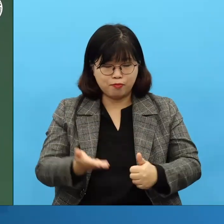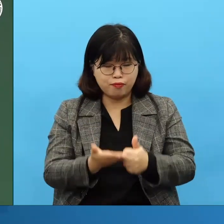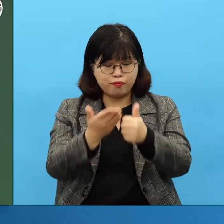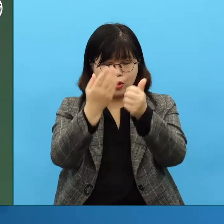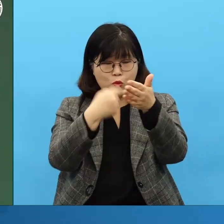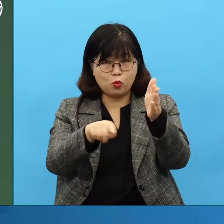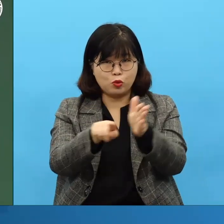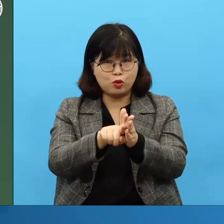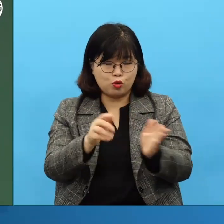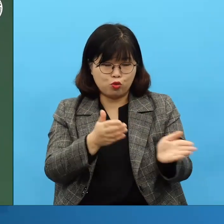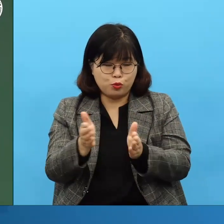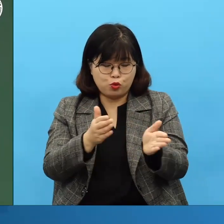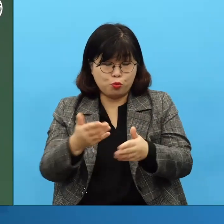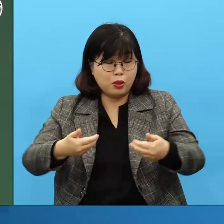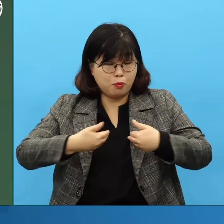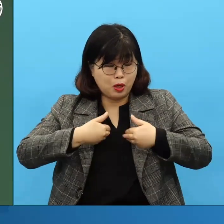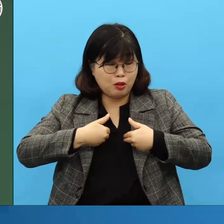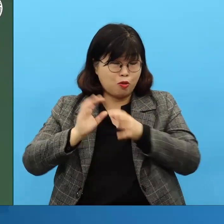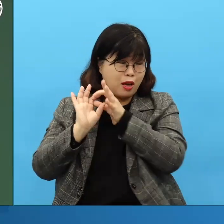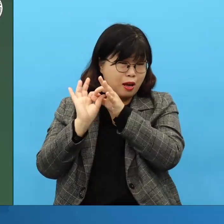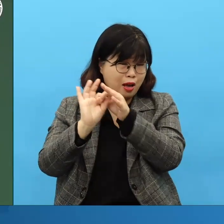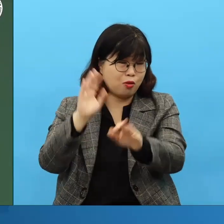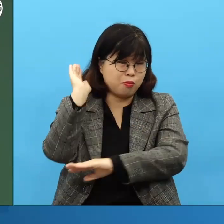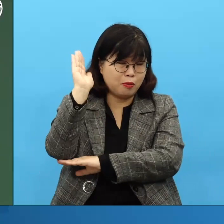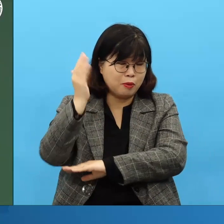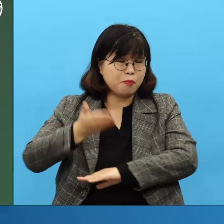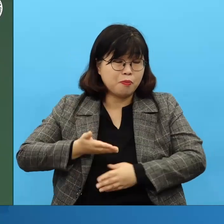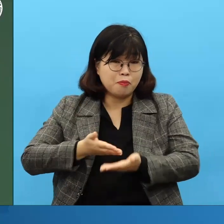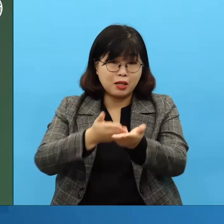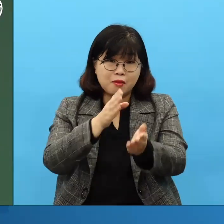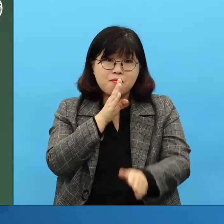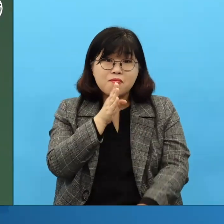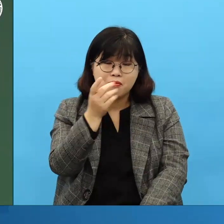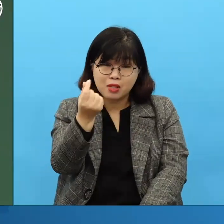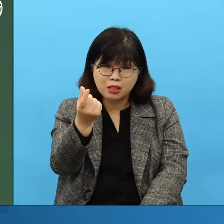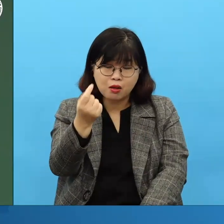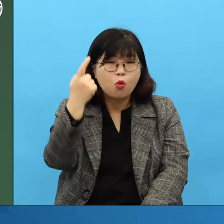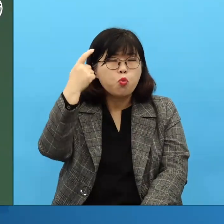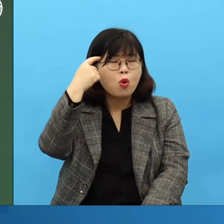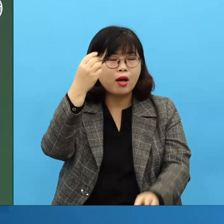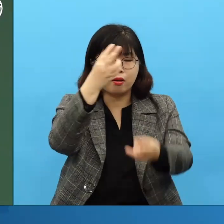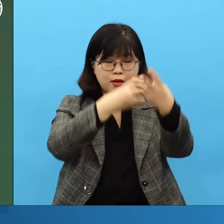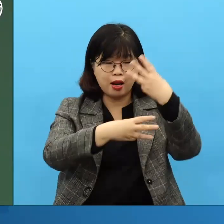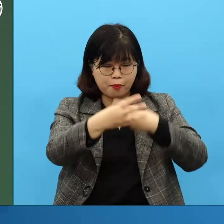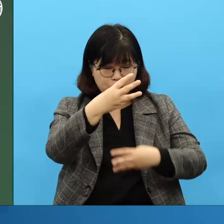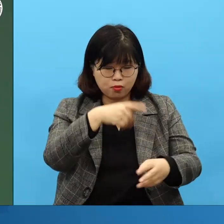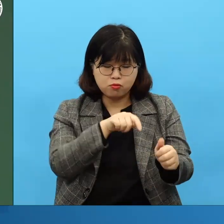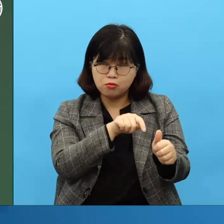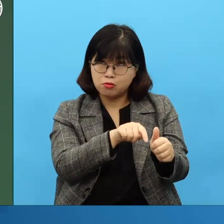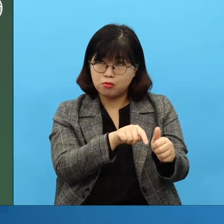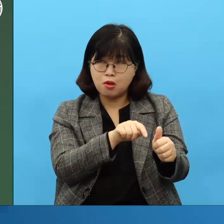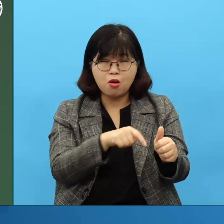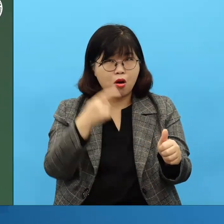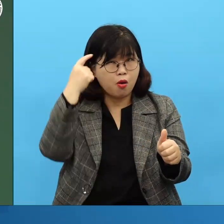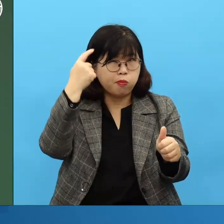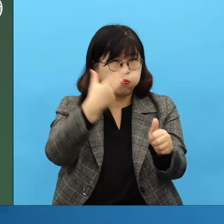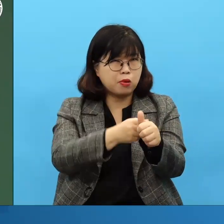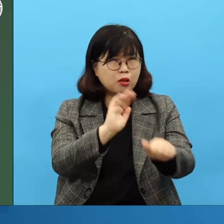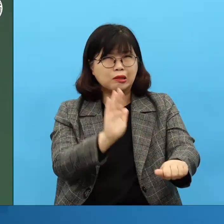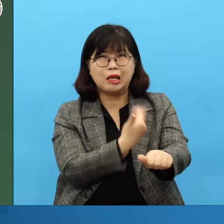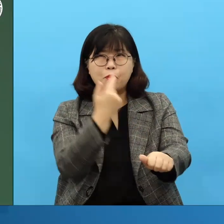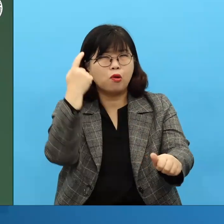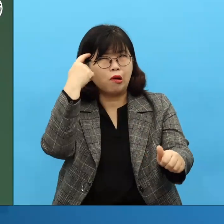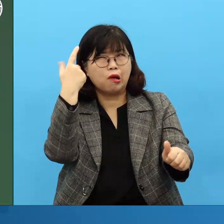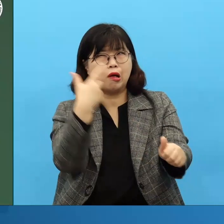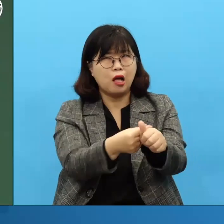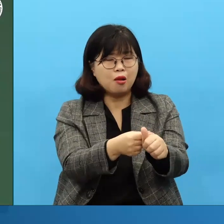오죠. If our remnants have the wrong imprints, they will continue to experience problems all throughout their lives. 이제 가장 그 중에 가장 문제가